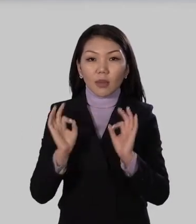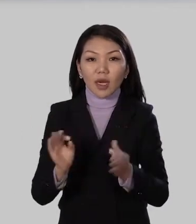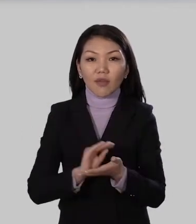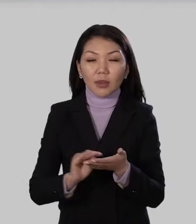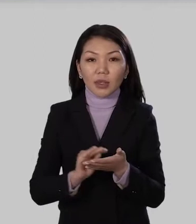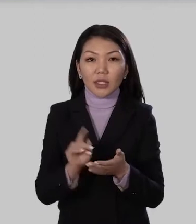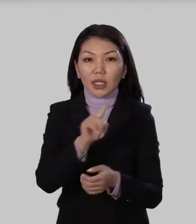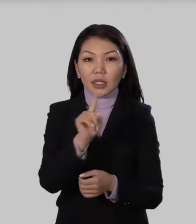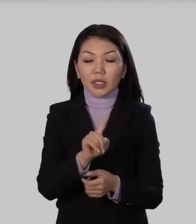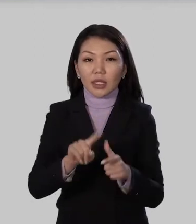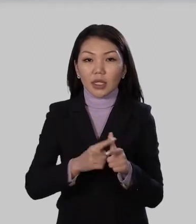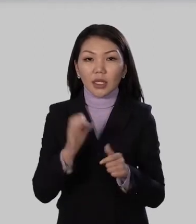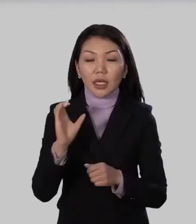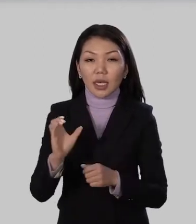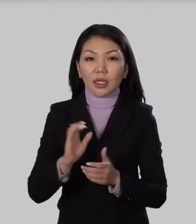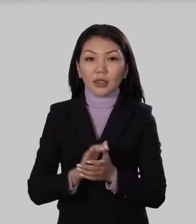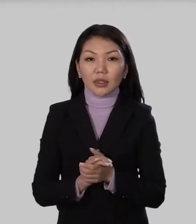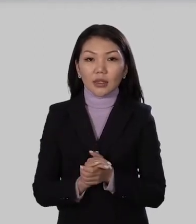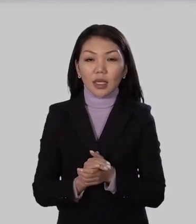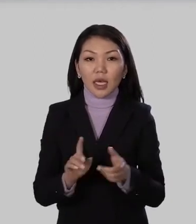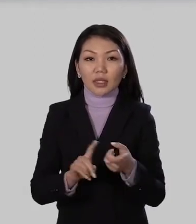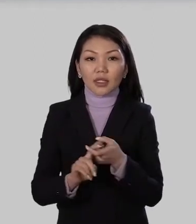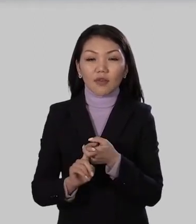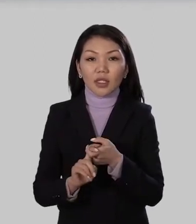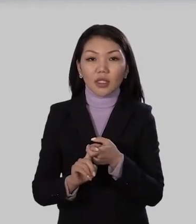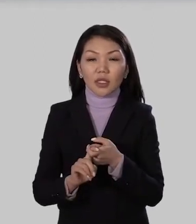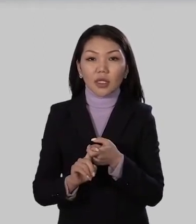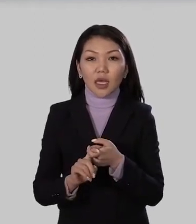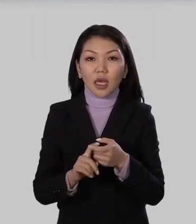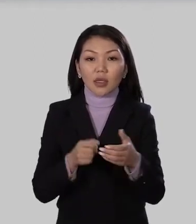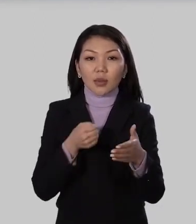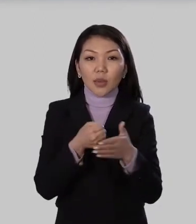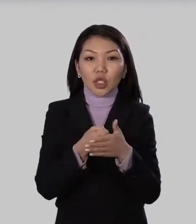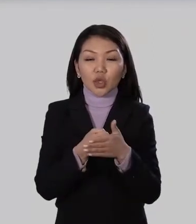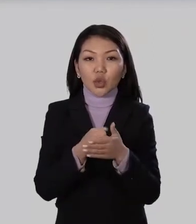Правописание приставок на Z и S зависит от последующего согласного.